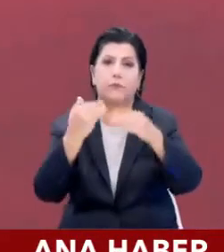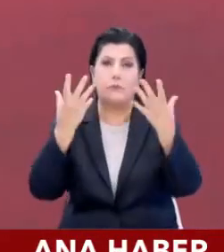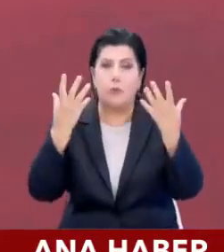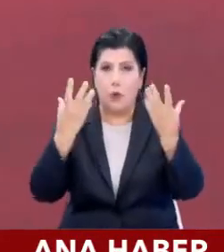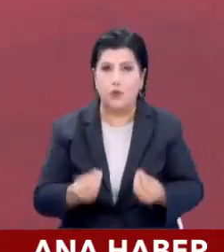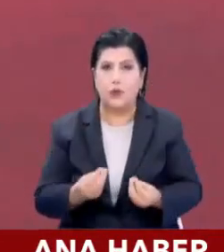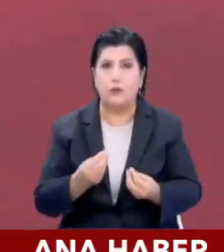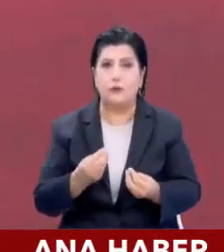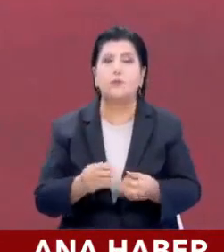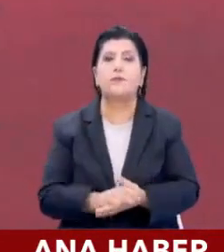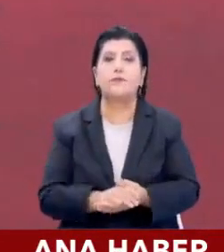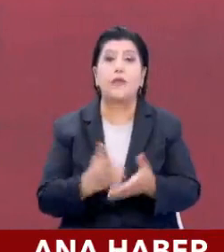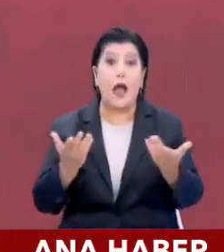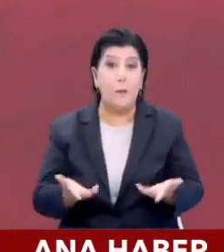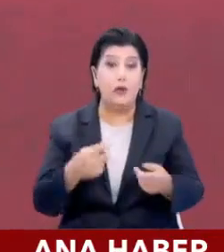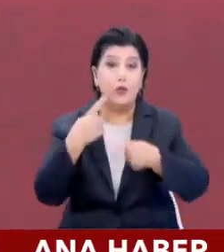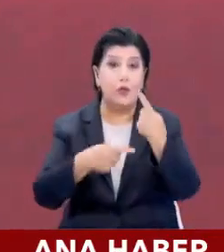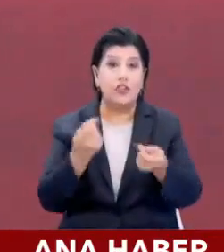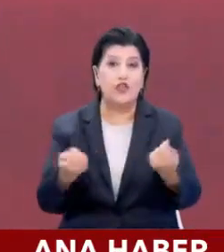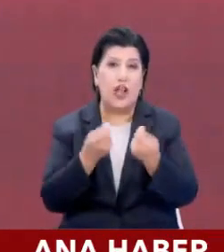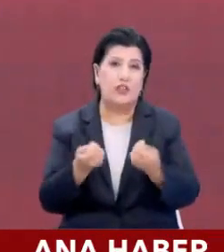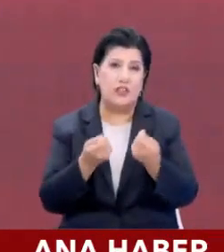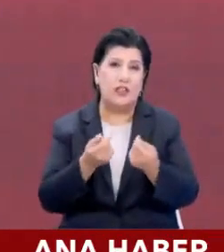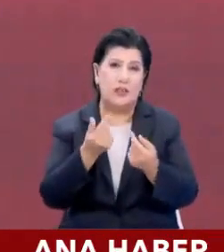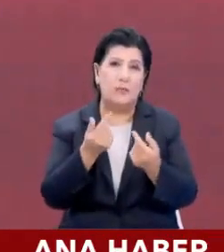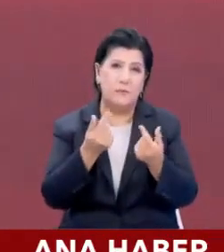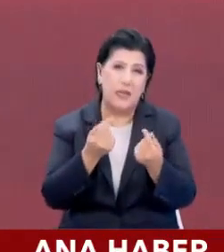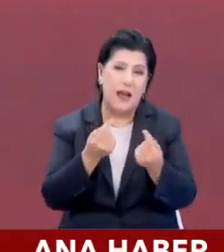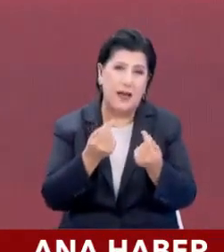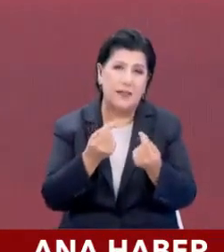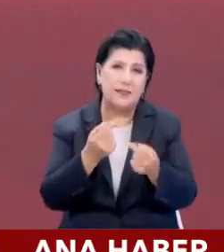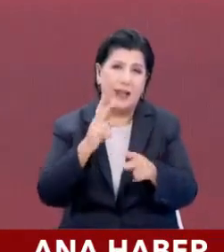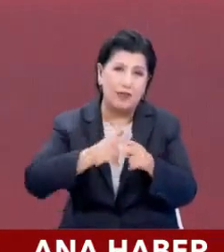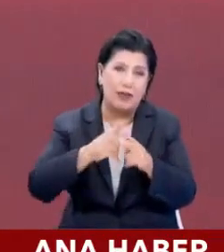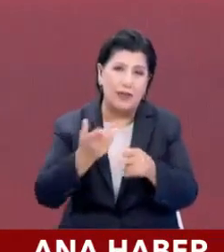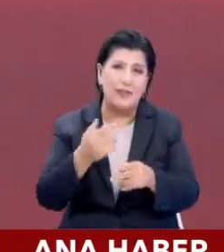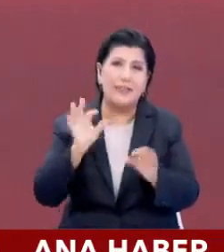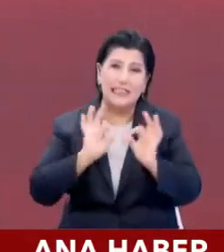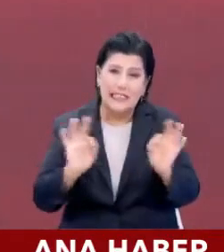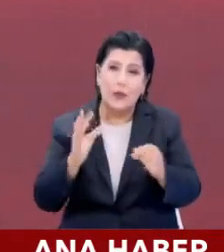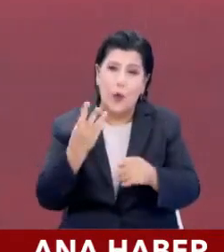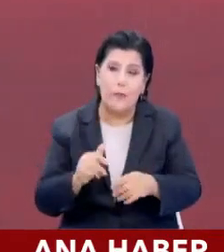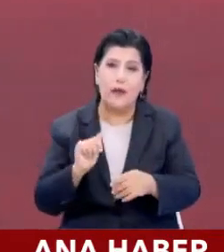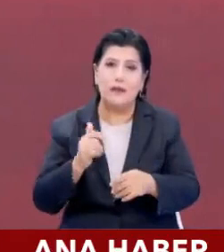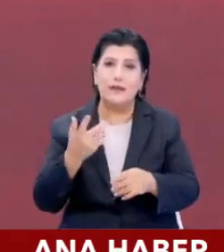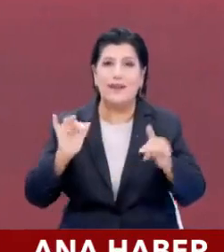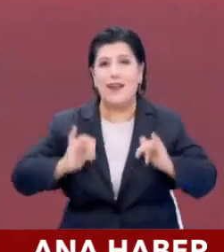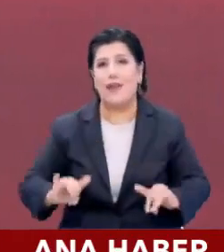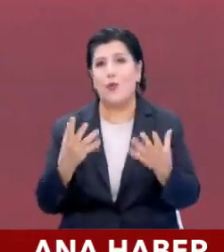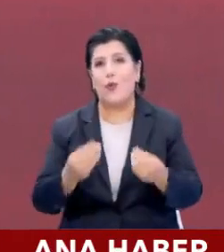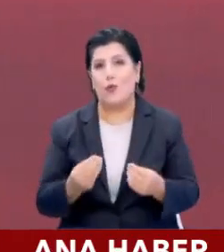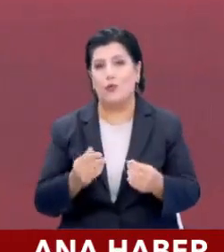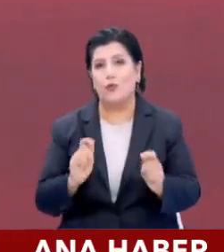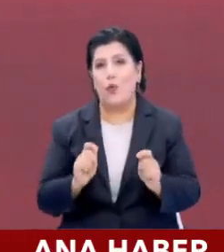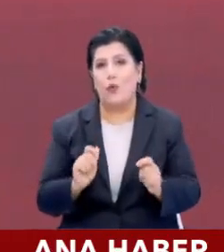o adaletsizlik giderilmiş olacak Ama diyor ki çalışan Ne olur biraz acele edin seyyanen bir Hiç olmazsa çünkü yani rahatlayalım